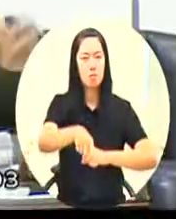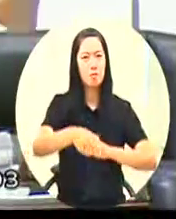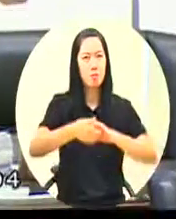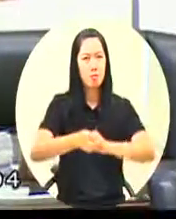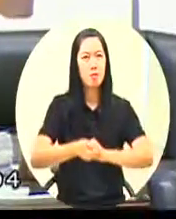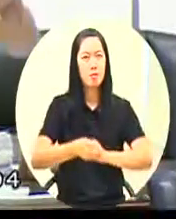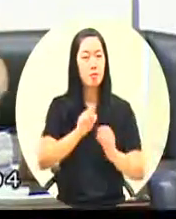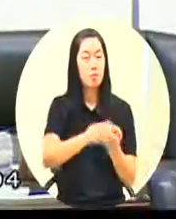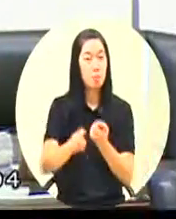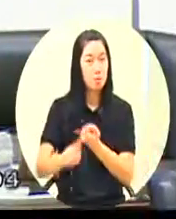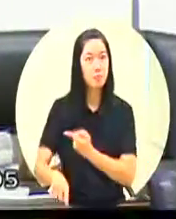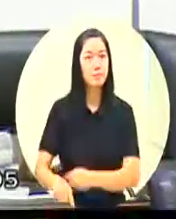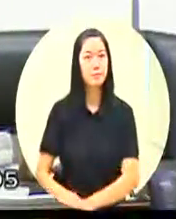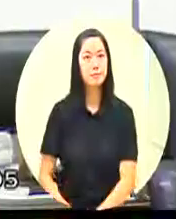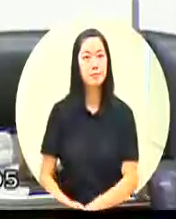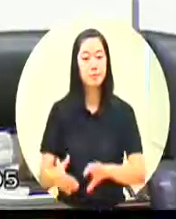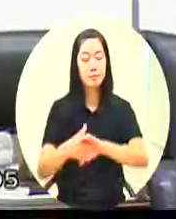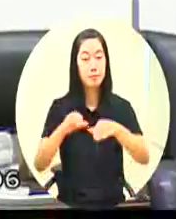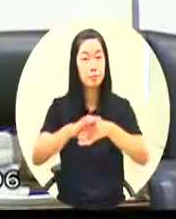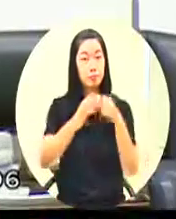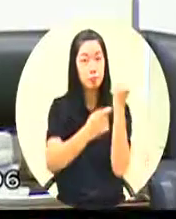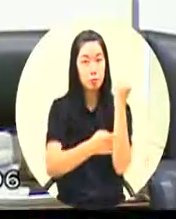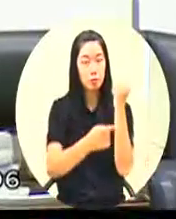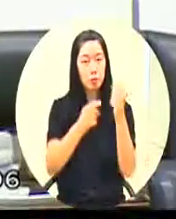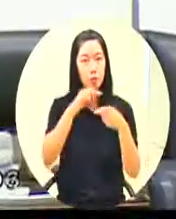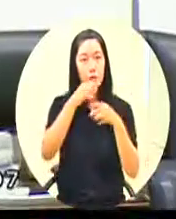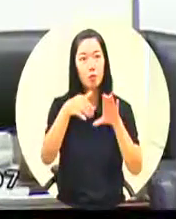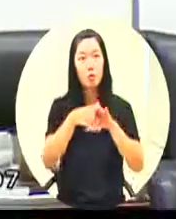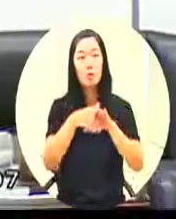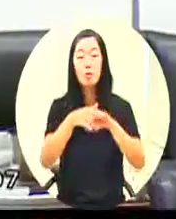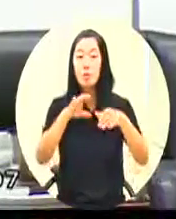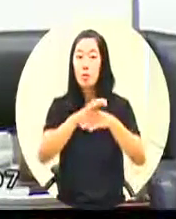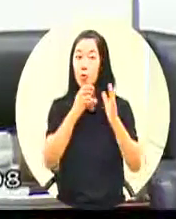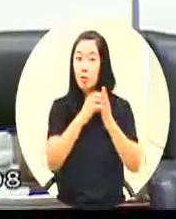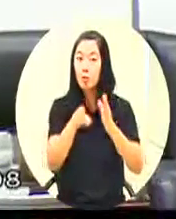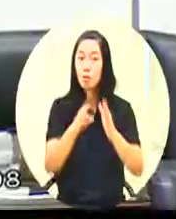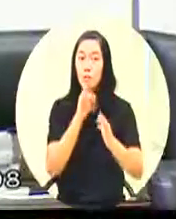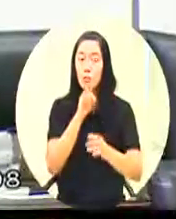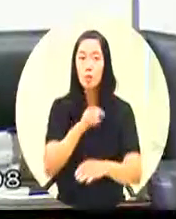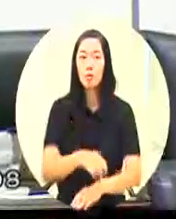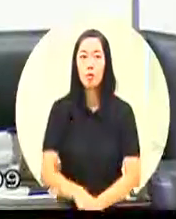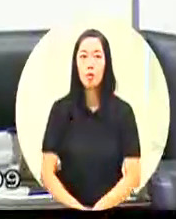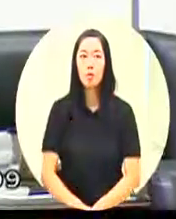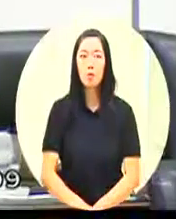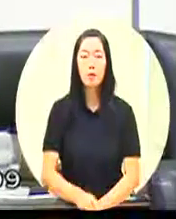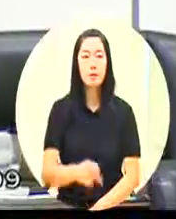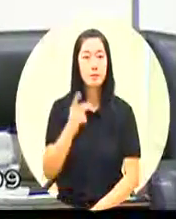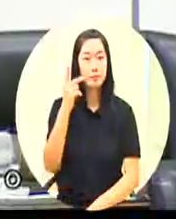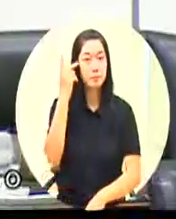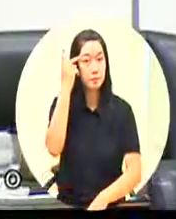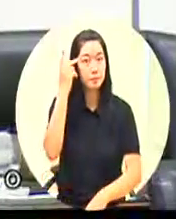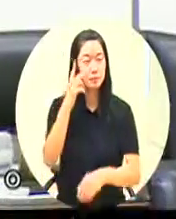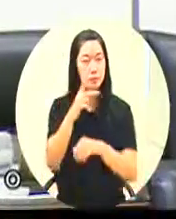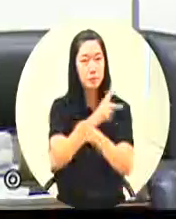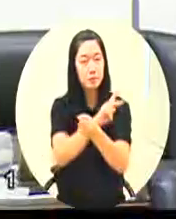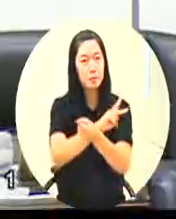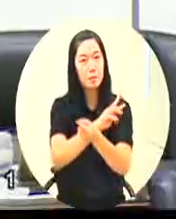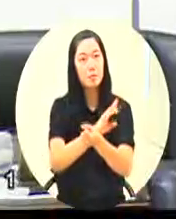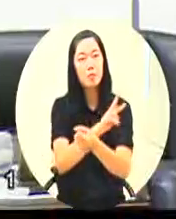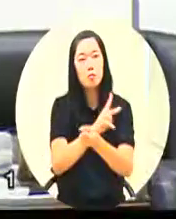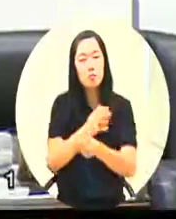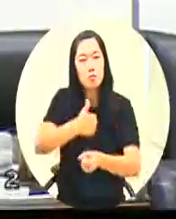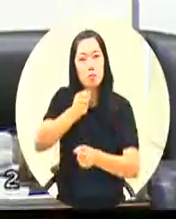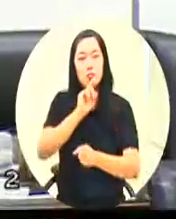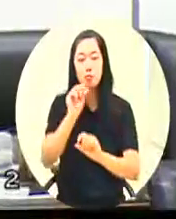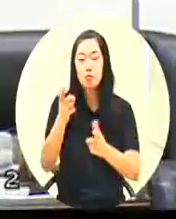哦，啊，那边文化局帮他们请外国工人啊。科批不是神，他今天讲、哦、人家捐赠怎样就用他的名字怎样，不一定